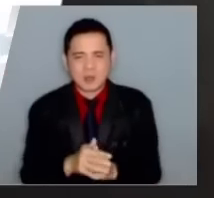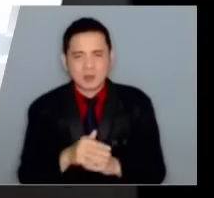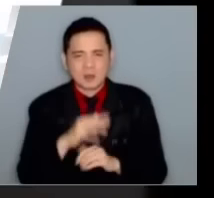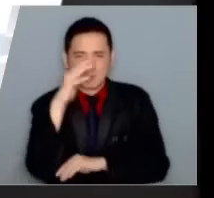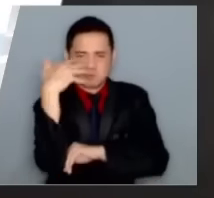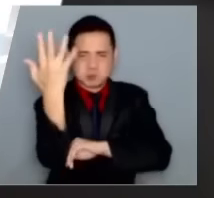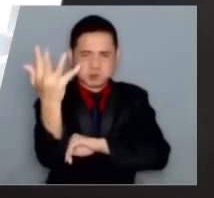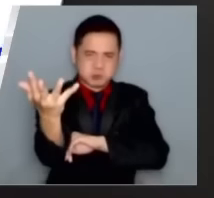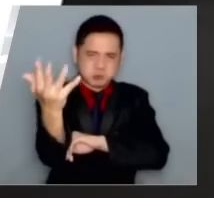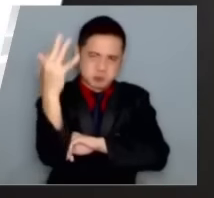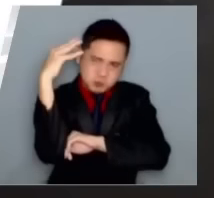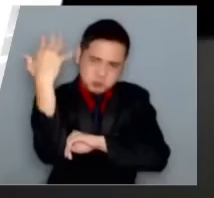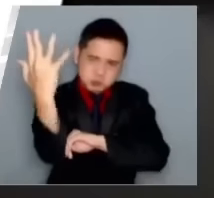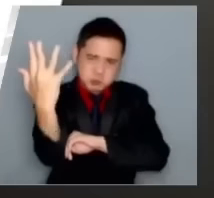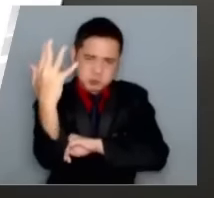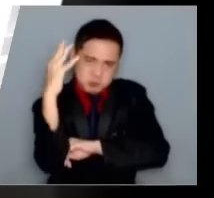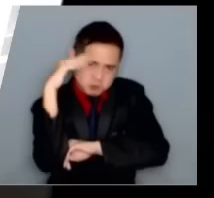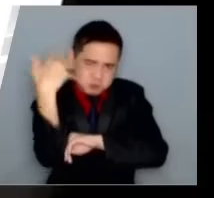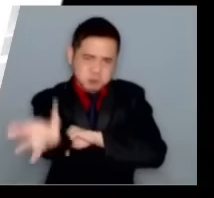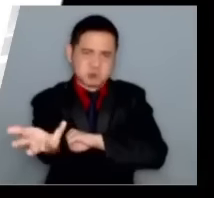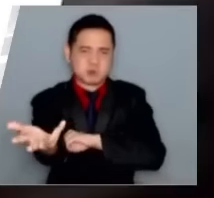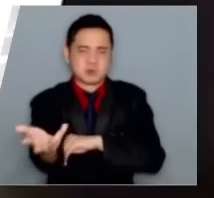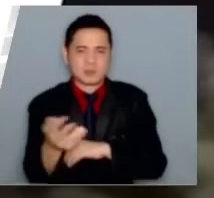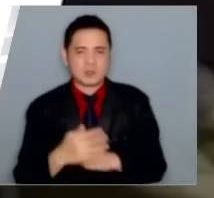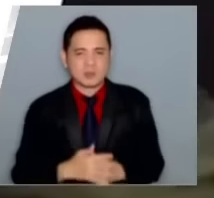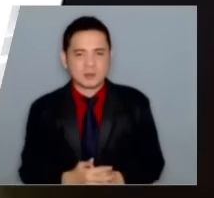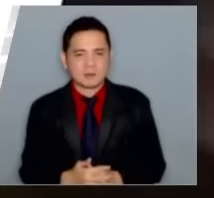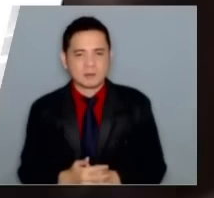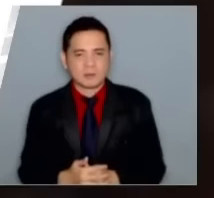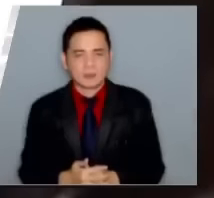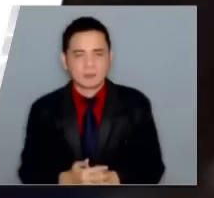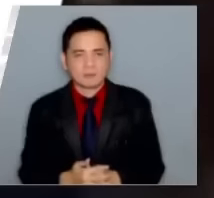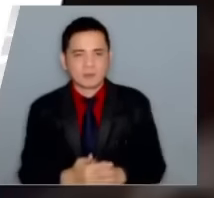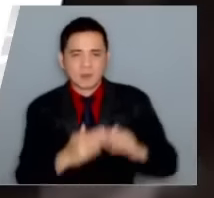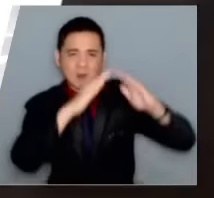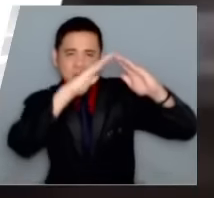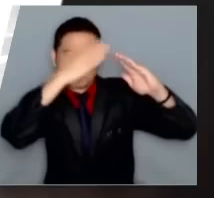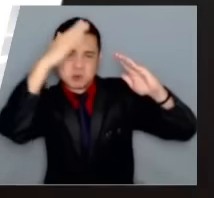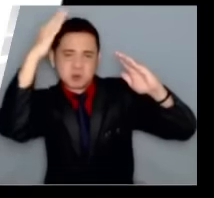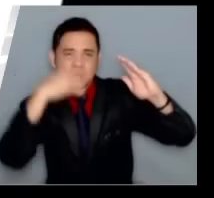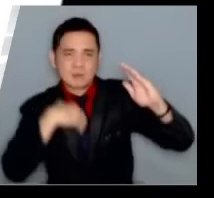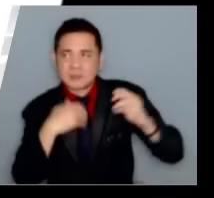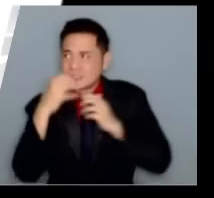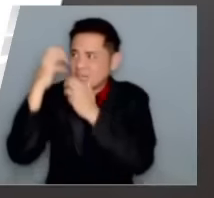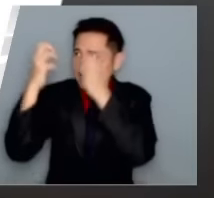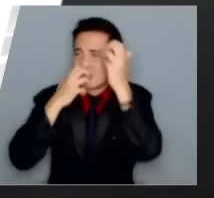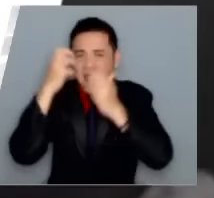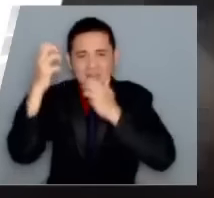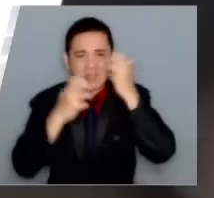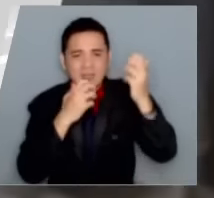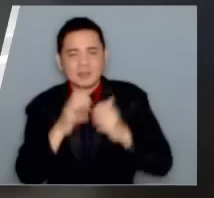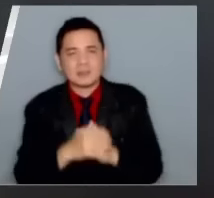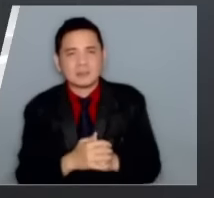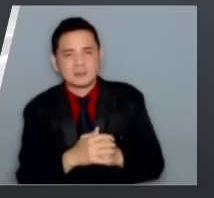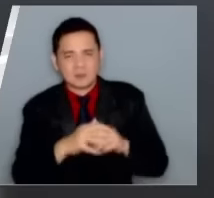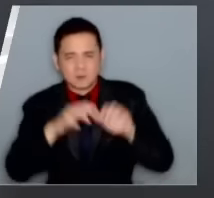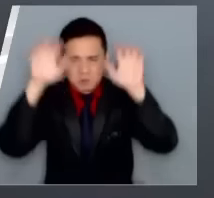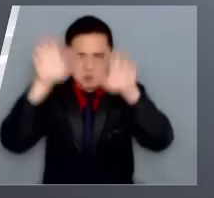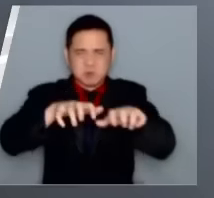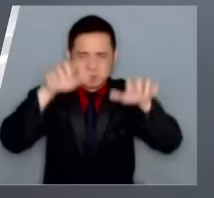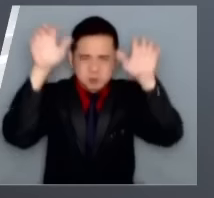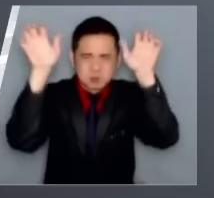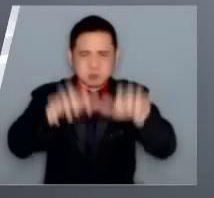Hindi na takir aming dolebyo! Ay, Diyos ko! Ako ko pong gina! Hindi po nangyari! Kuha naman